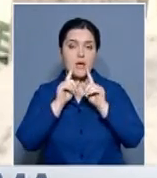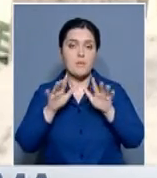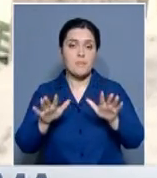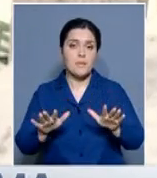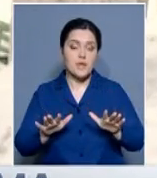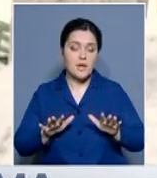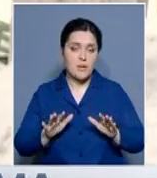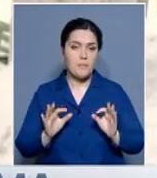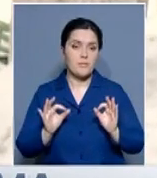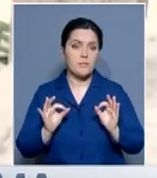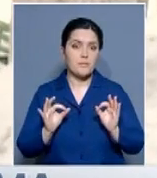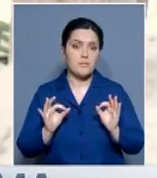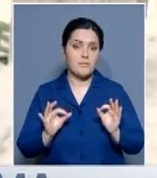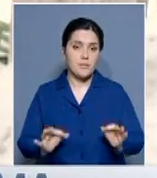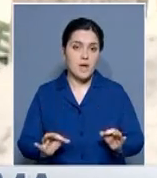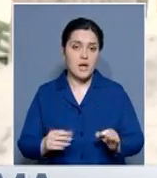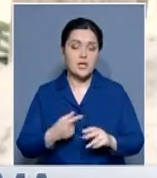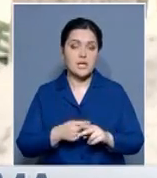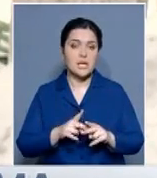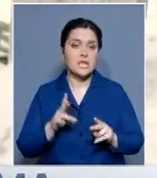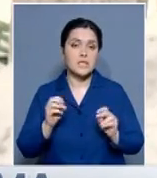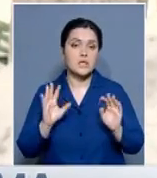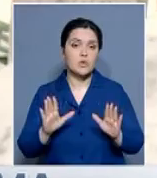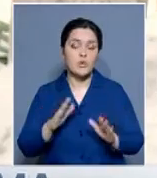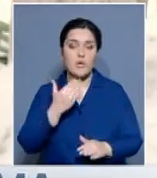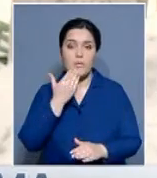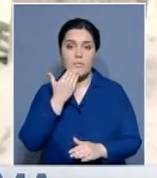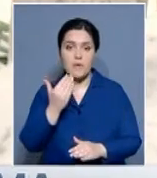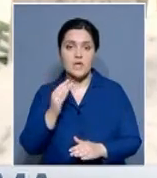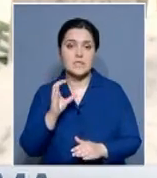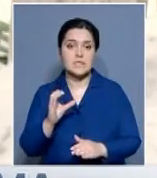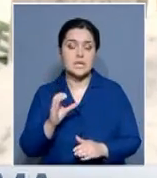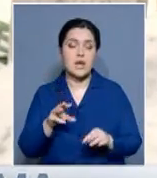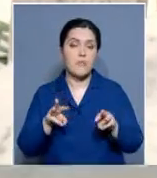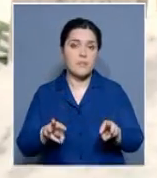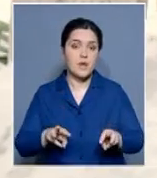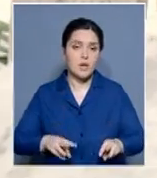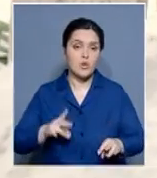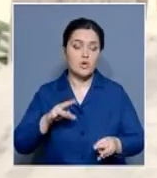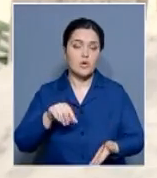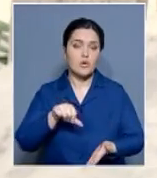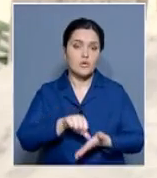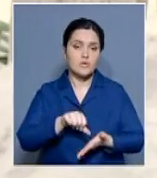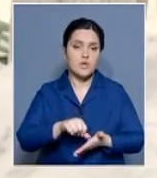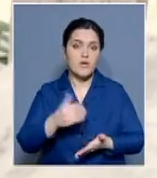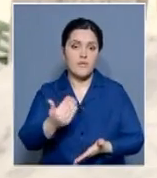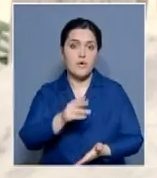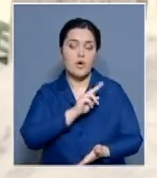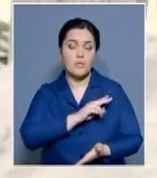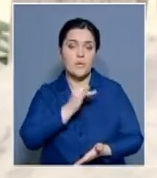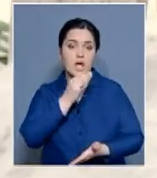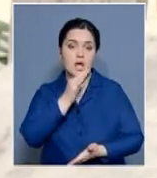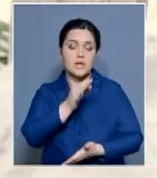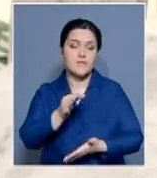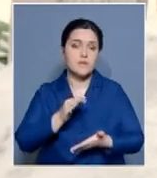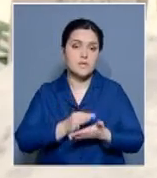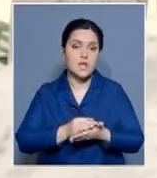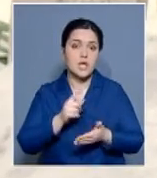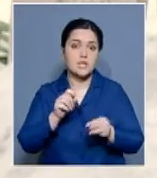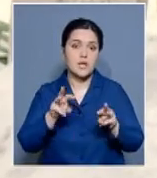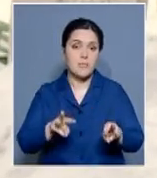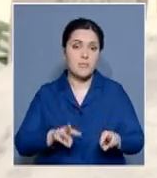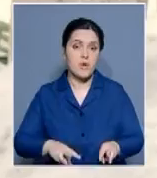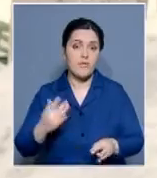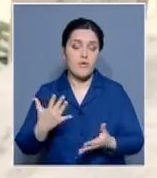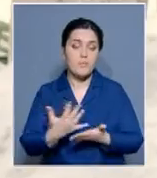чтобы парламент уже не только спрашивал с правительства, но и участвовал в его работе и отвечал за то правительство, которое